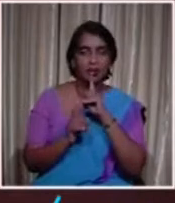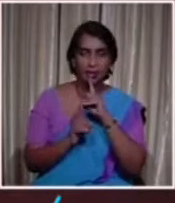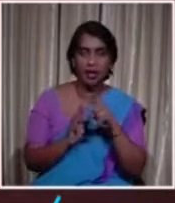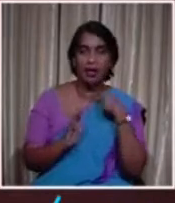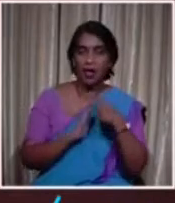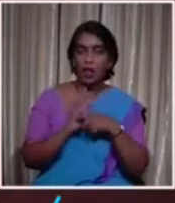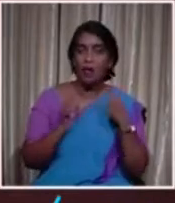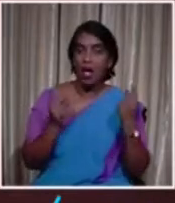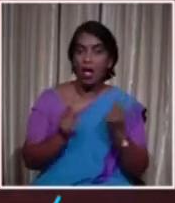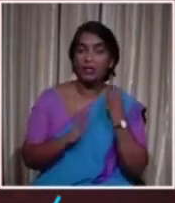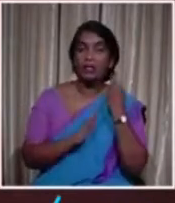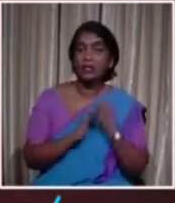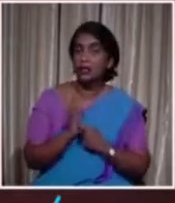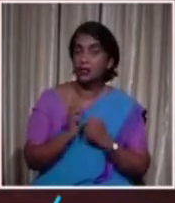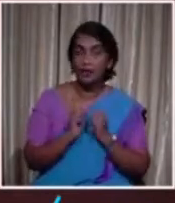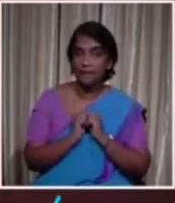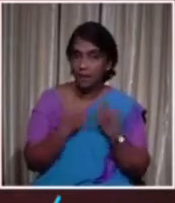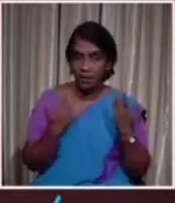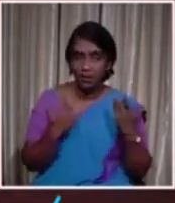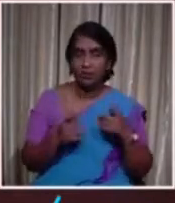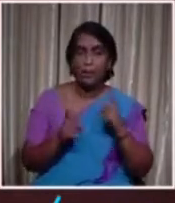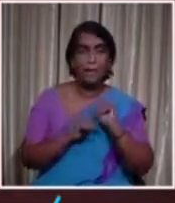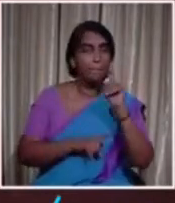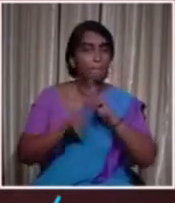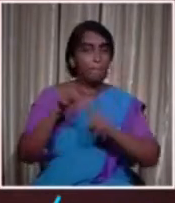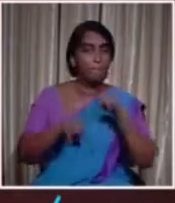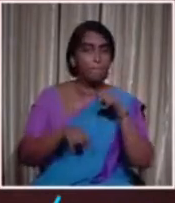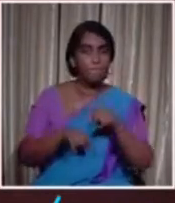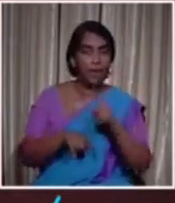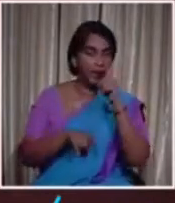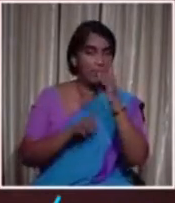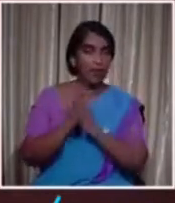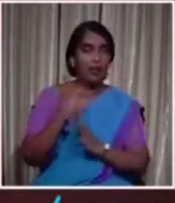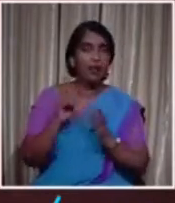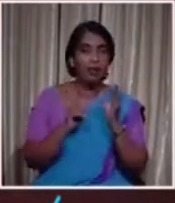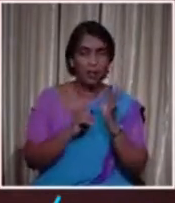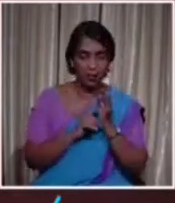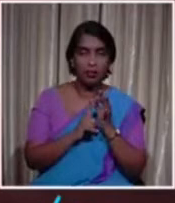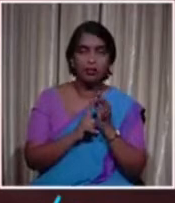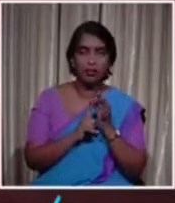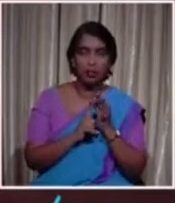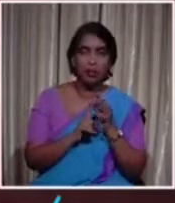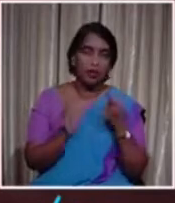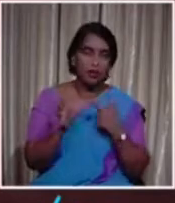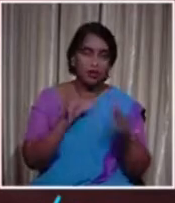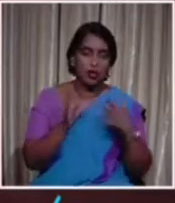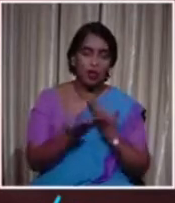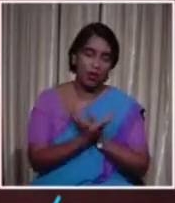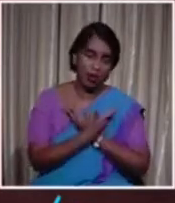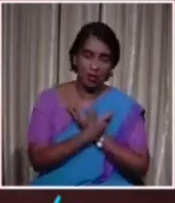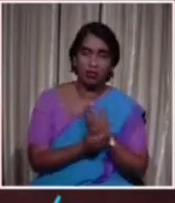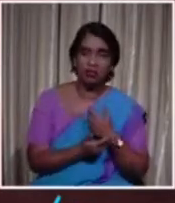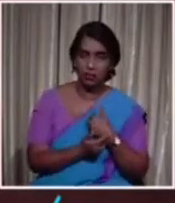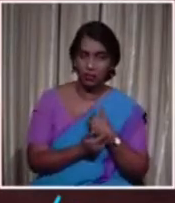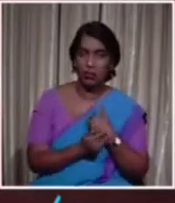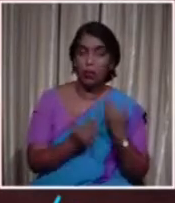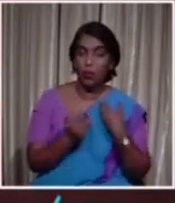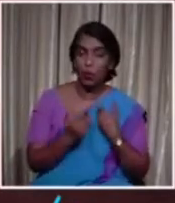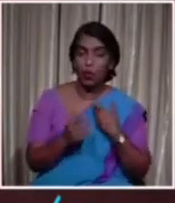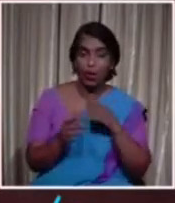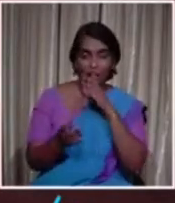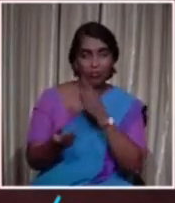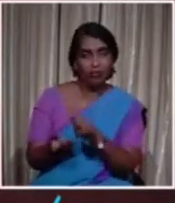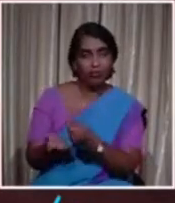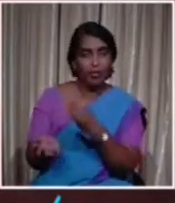Lankawē hadisi neethi awashya nadda? Me parliamentuwe eka mantriwareyge mama sattunta aadare kara miniyek. Tamange suratalayata